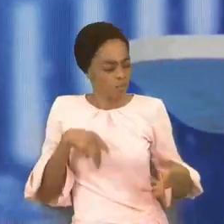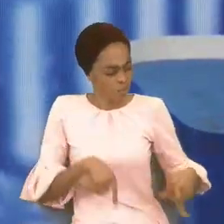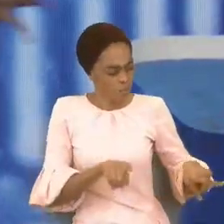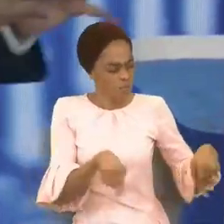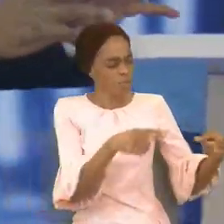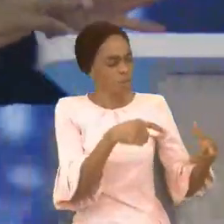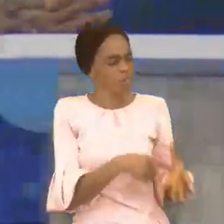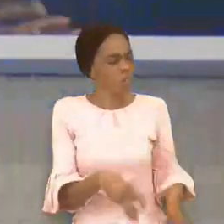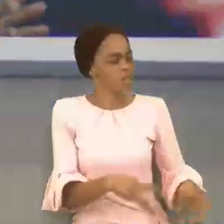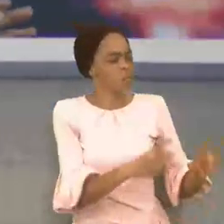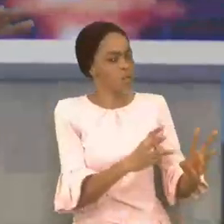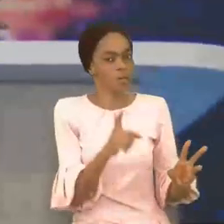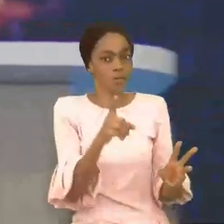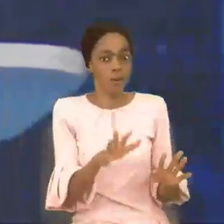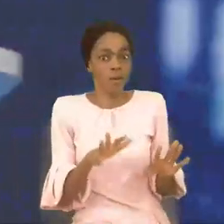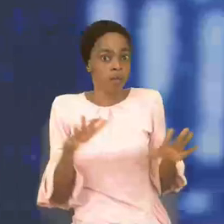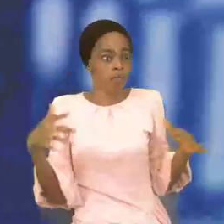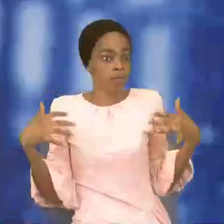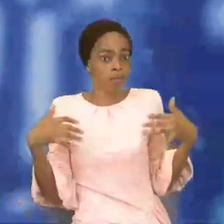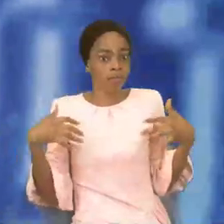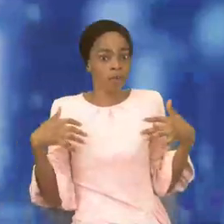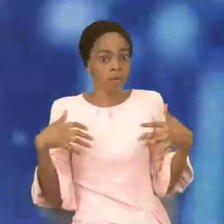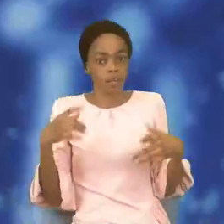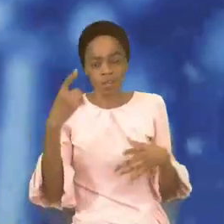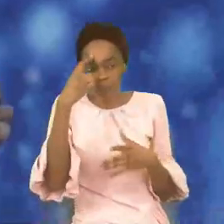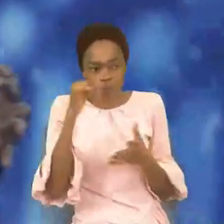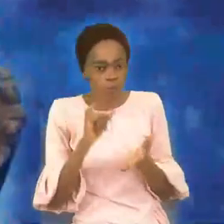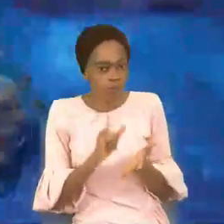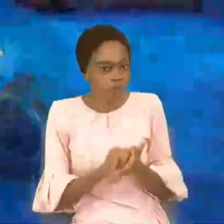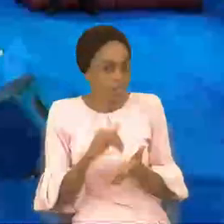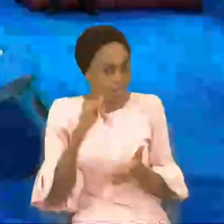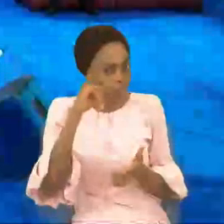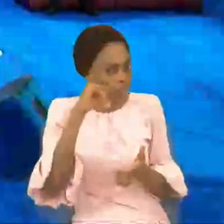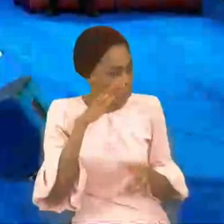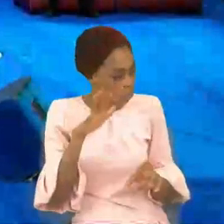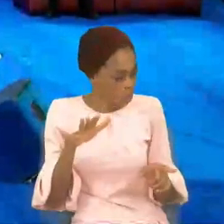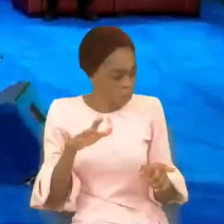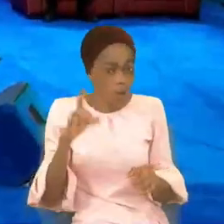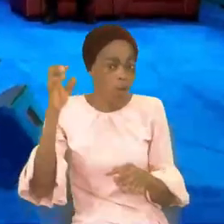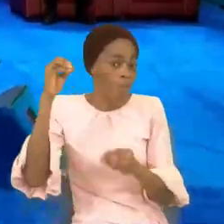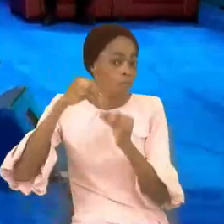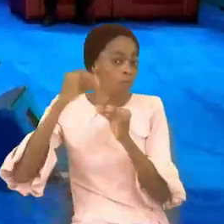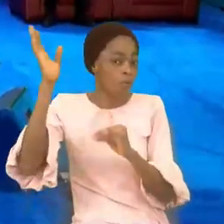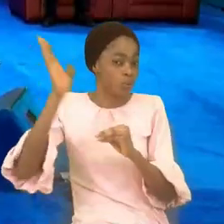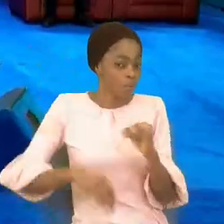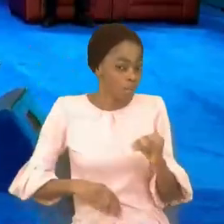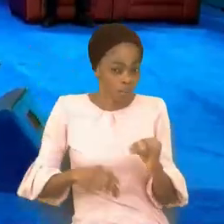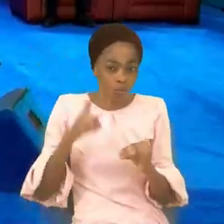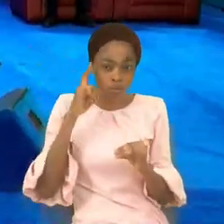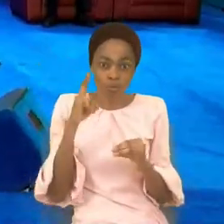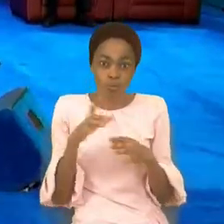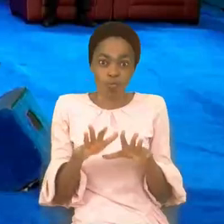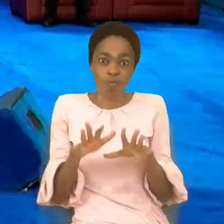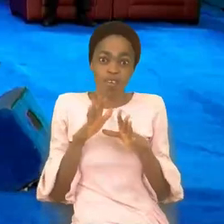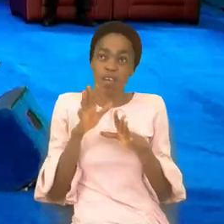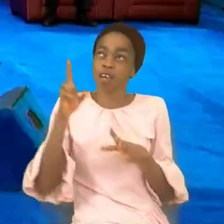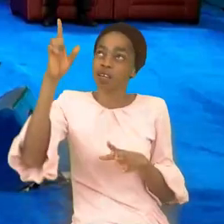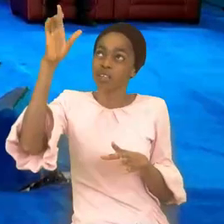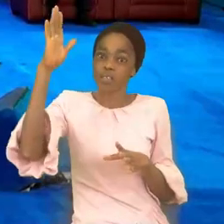à suivre, tu trembles à cause de cette femme. Plus que tu ne trembles devant